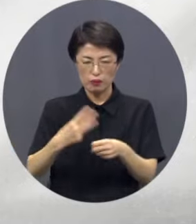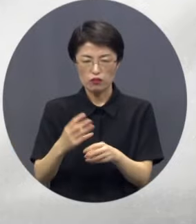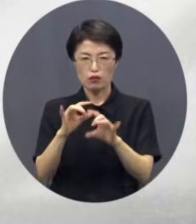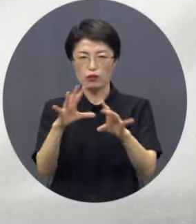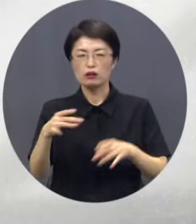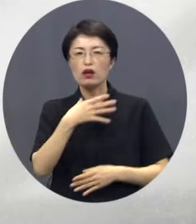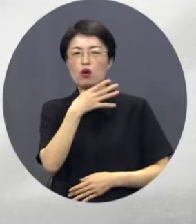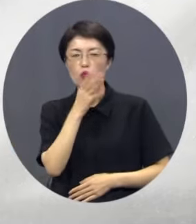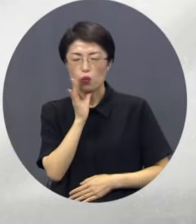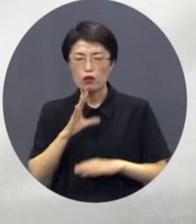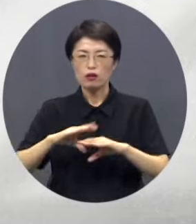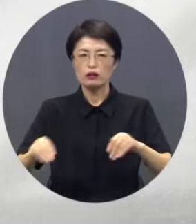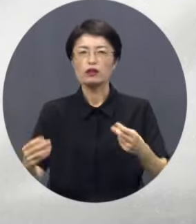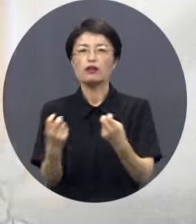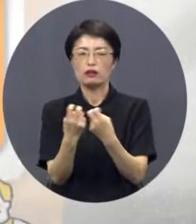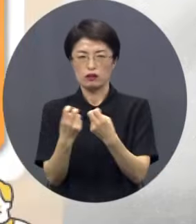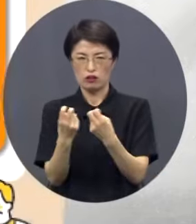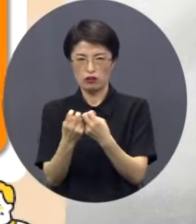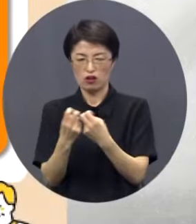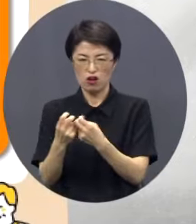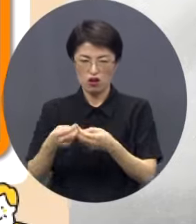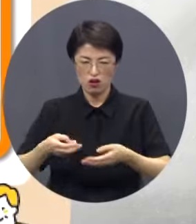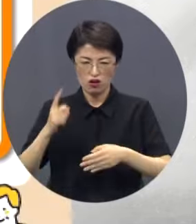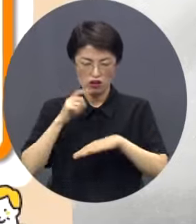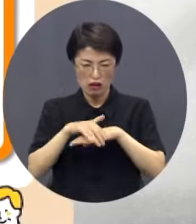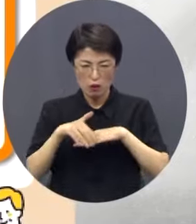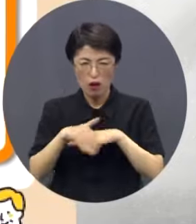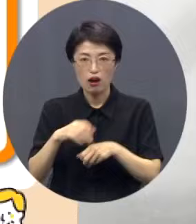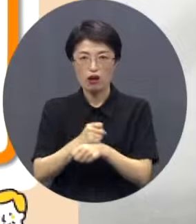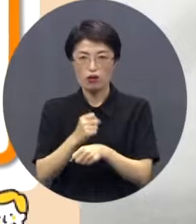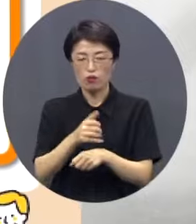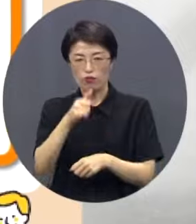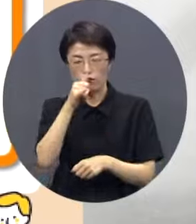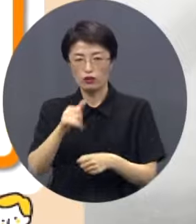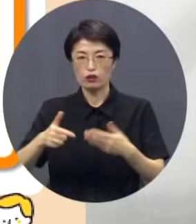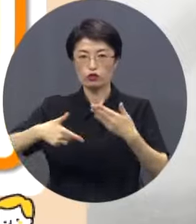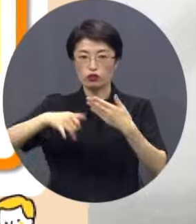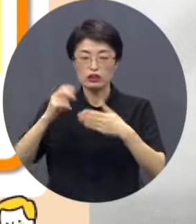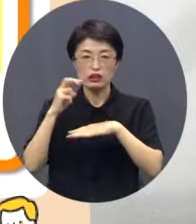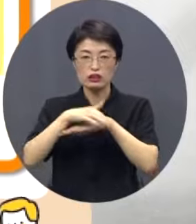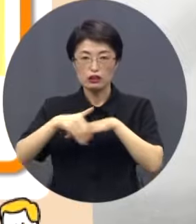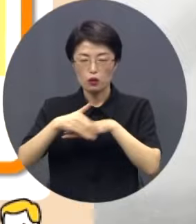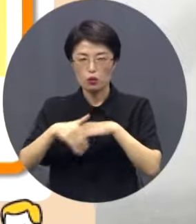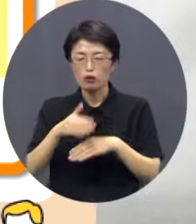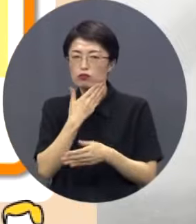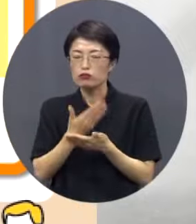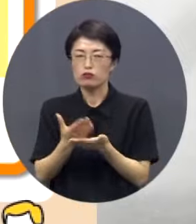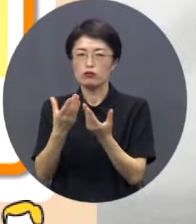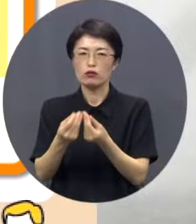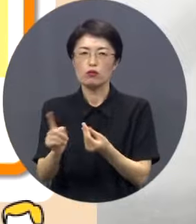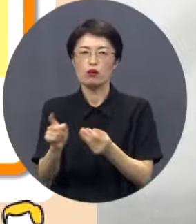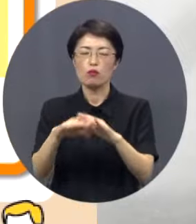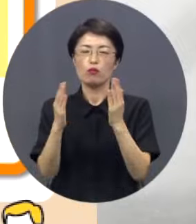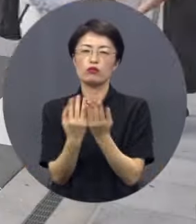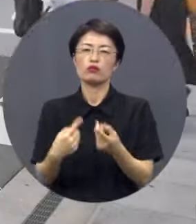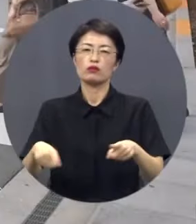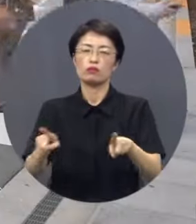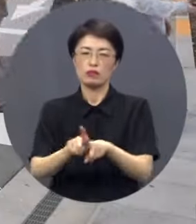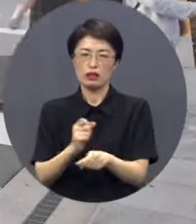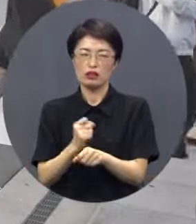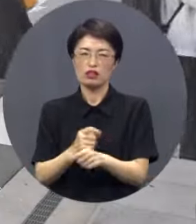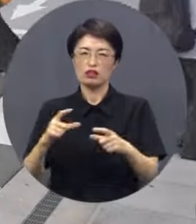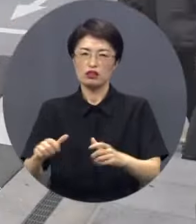가운데 2026년까지 구기 계획의 핵심은 모두가 함께하는 지역 사회 돌봄 있니다